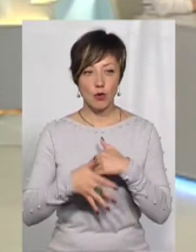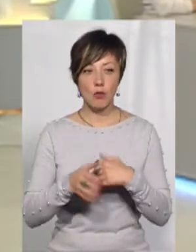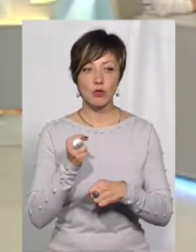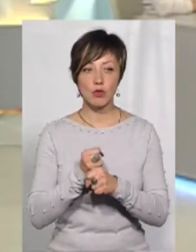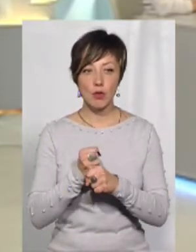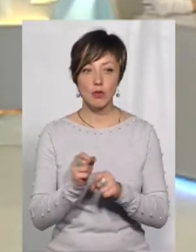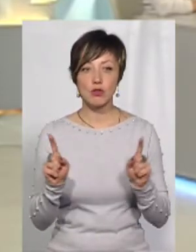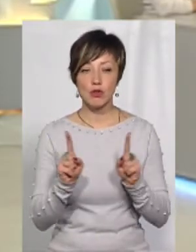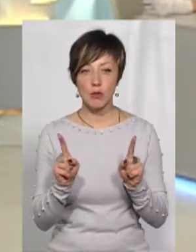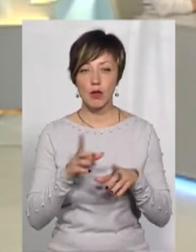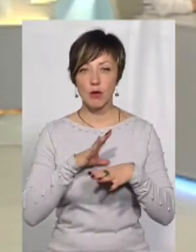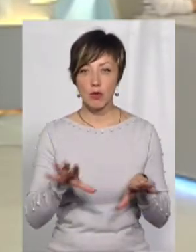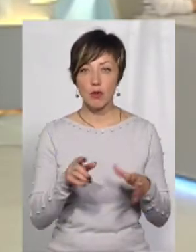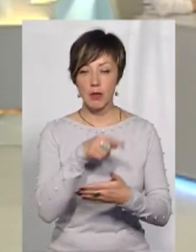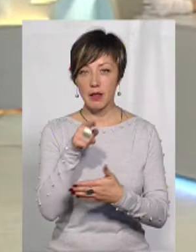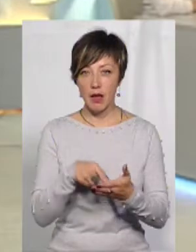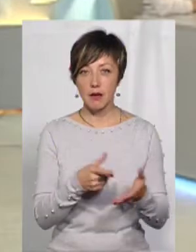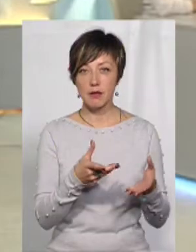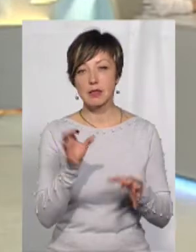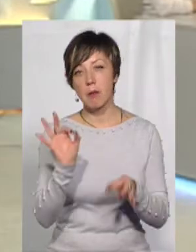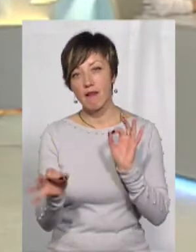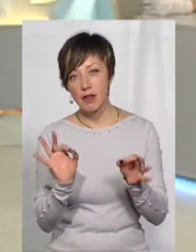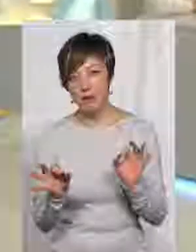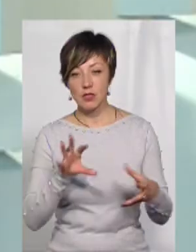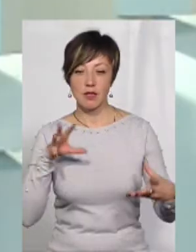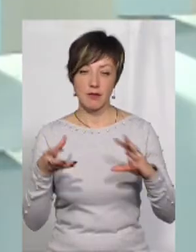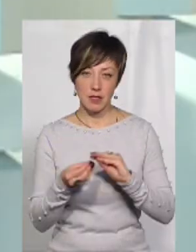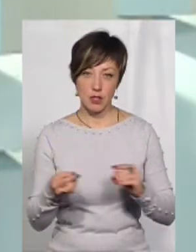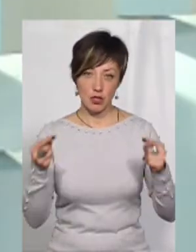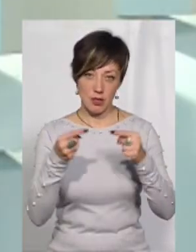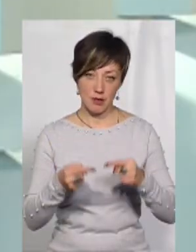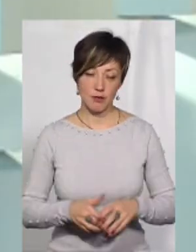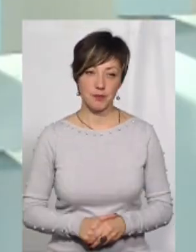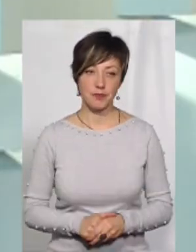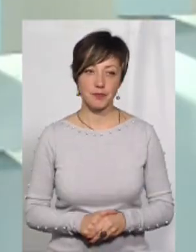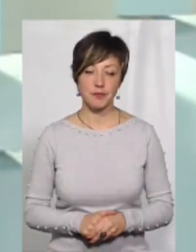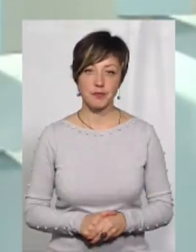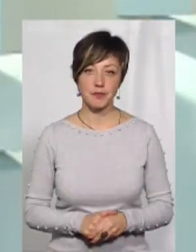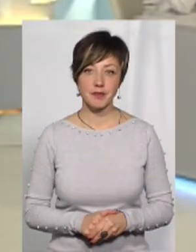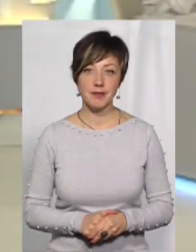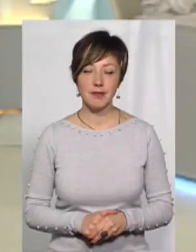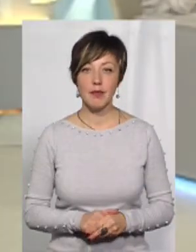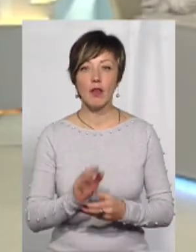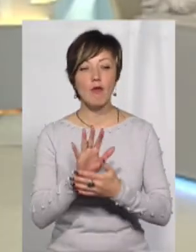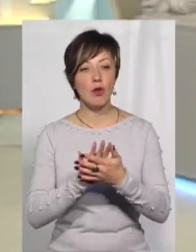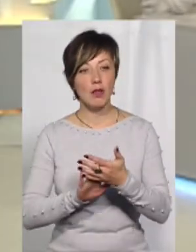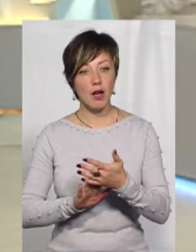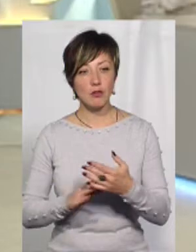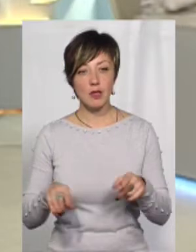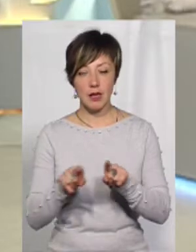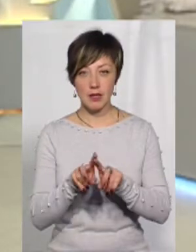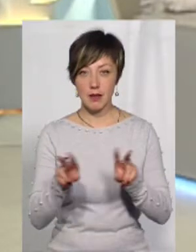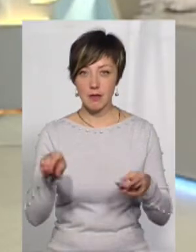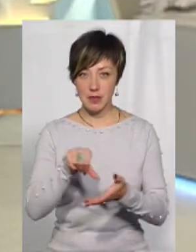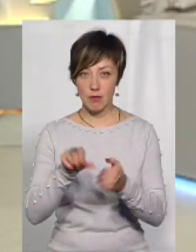було зроблено для того, щоб не було питань щодо справедливості визначення переможців. Але ж навряд чи в подальшому таке